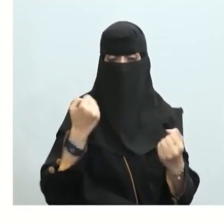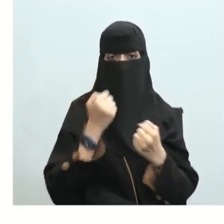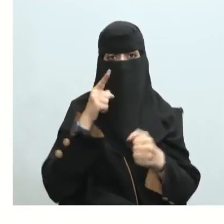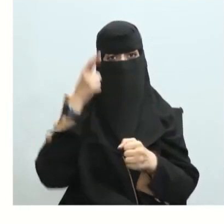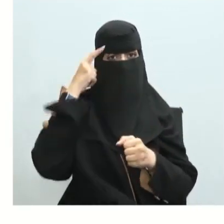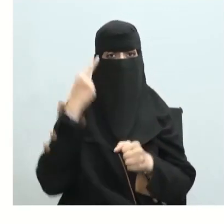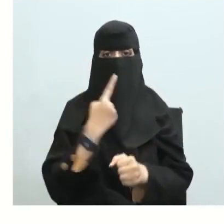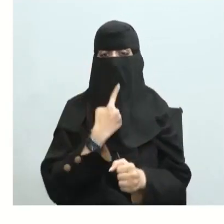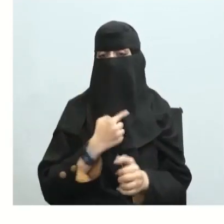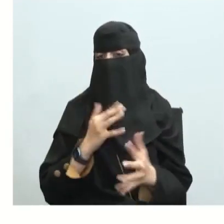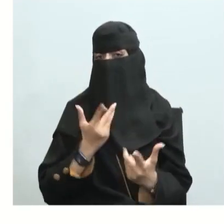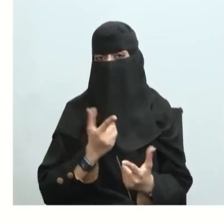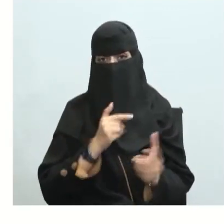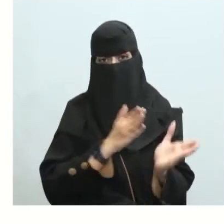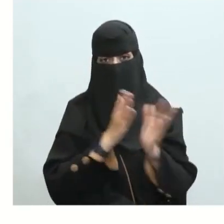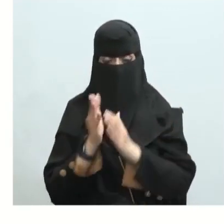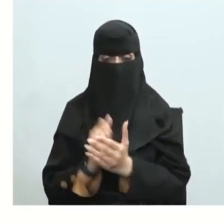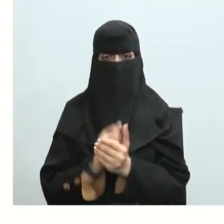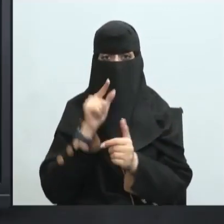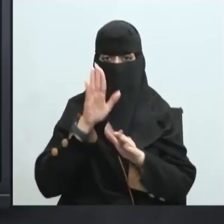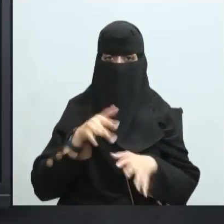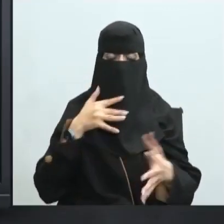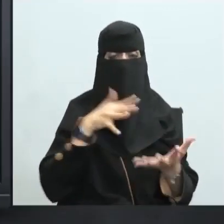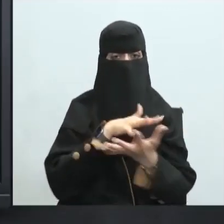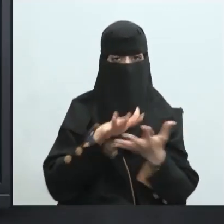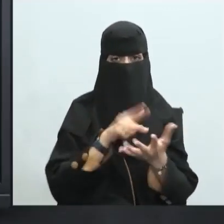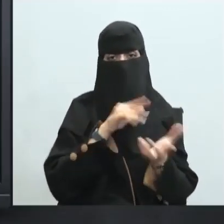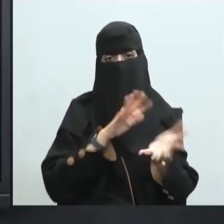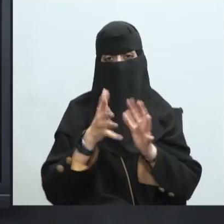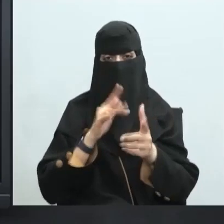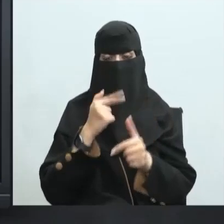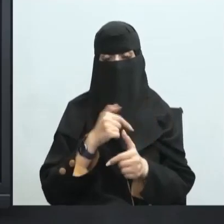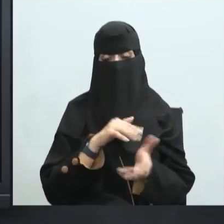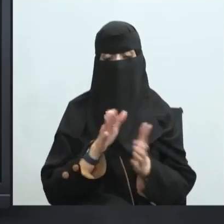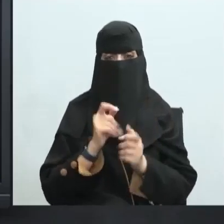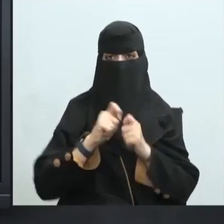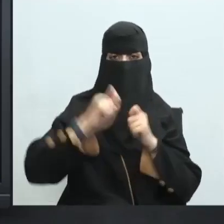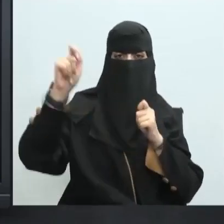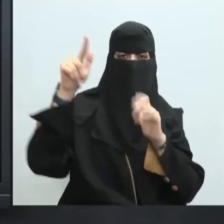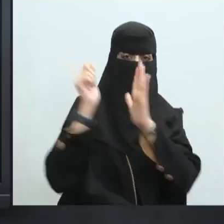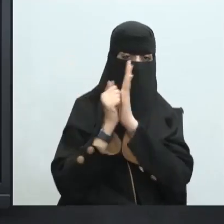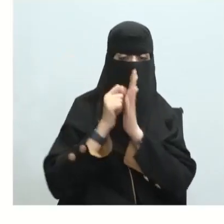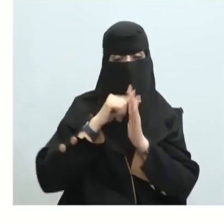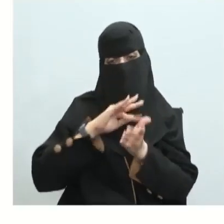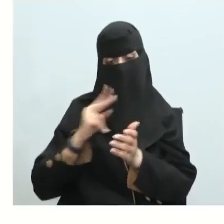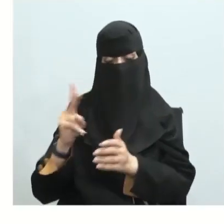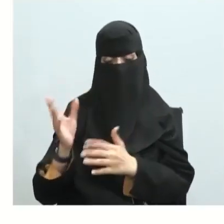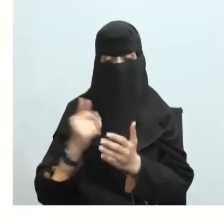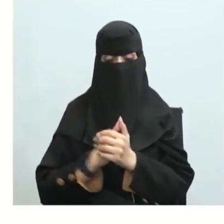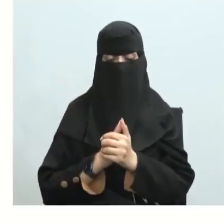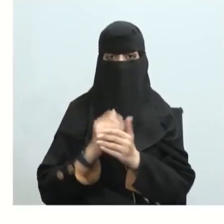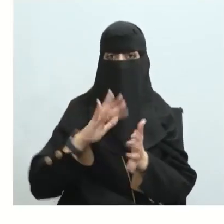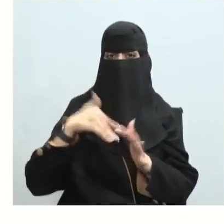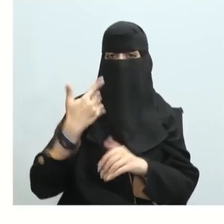ورغباتهم معرفه ميولهم ورغباتهم ايضا مشكلاتهم التي بعضهم يعاني مشكله او بعد منزل الى اخره